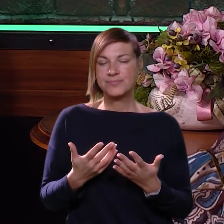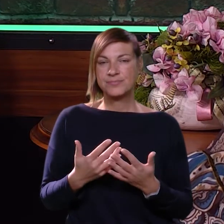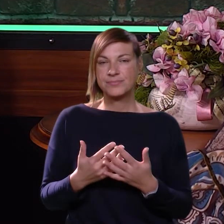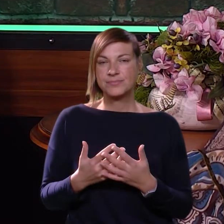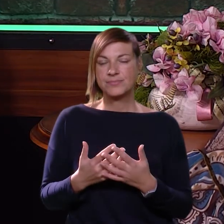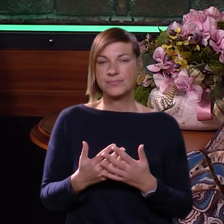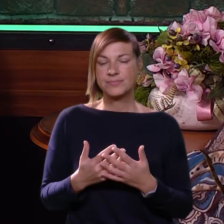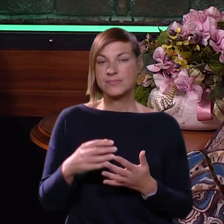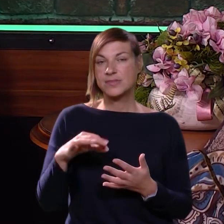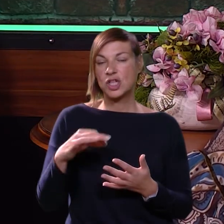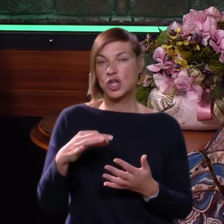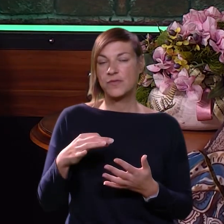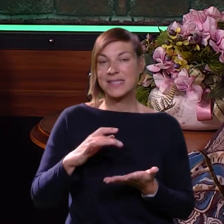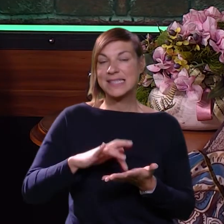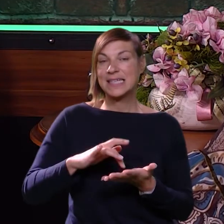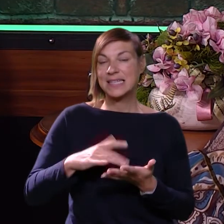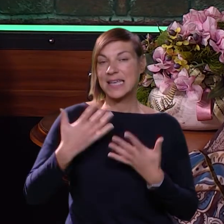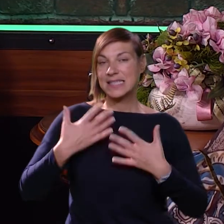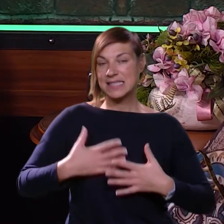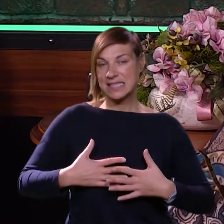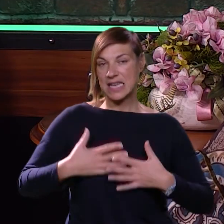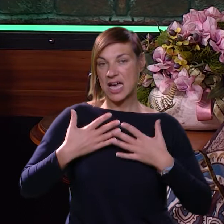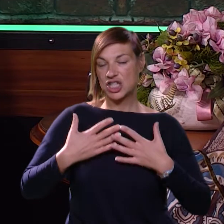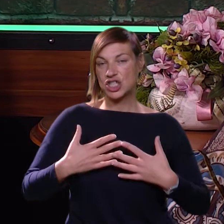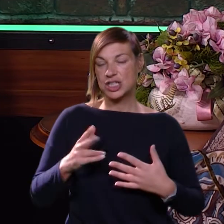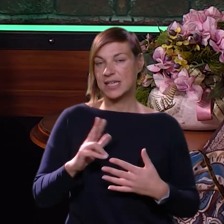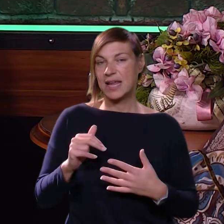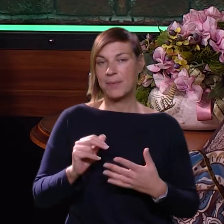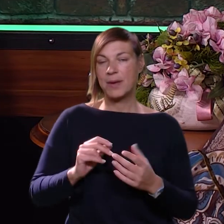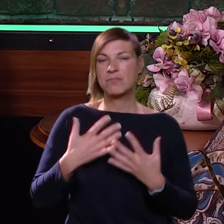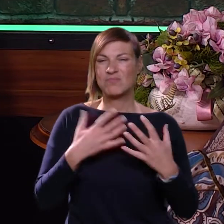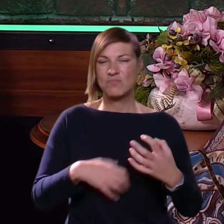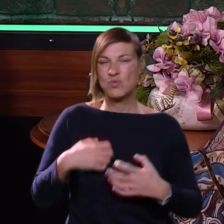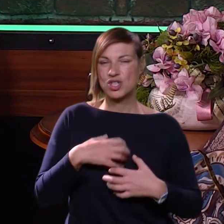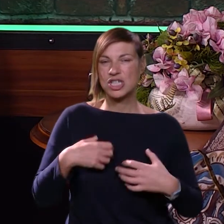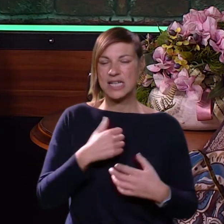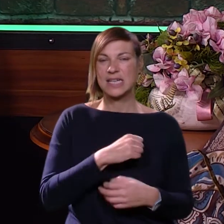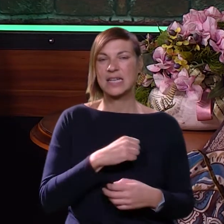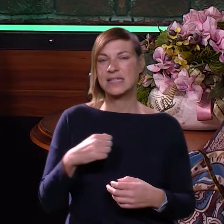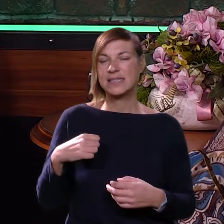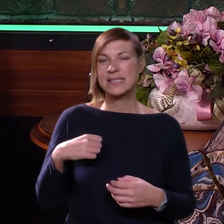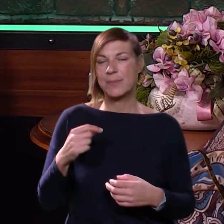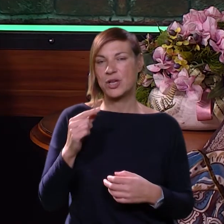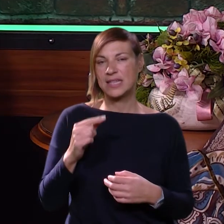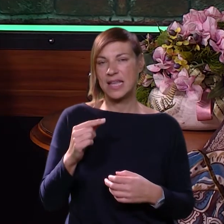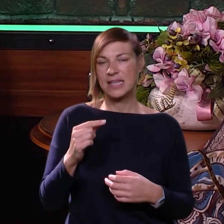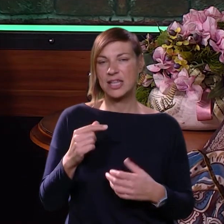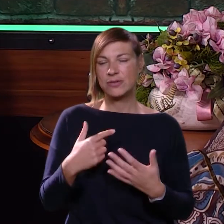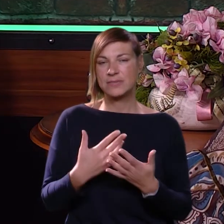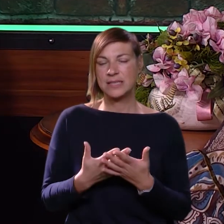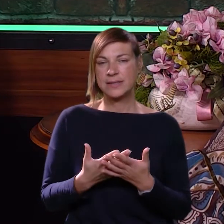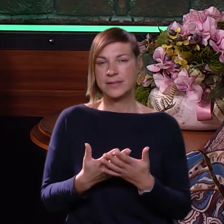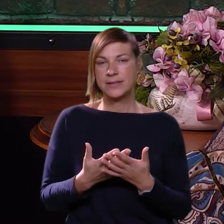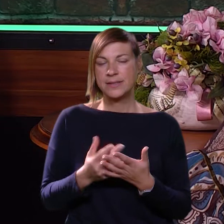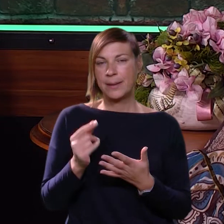Mučnine? Ne, ovisi gdje se zrači. Kad se zrači dojka, tu nema mučnina, tu je u stvari samo je taj dio